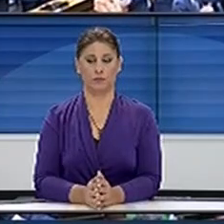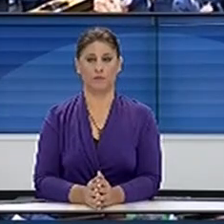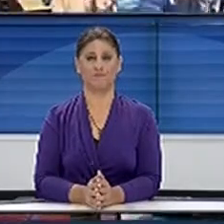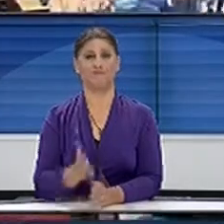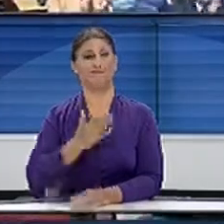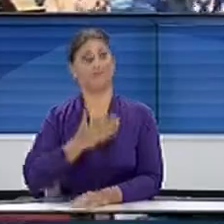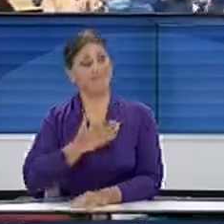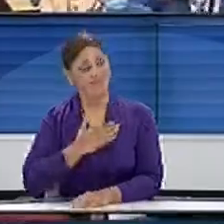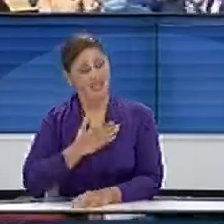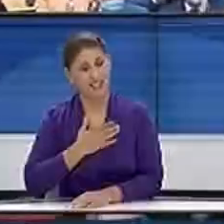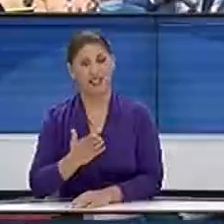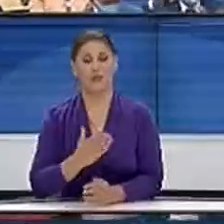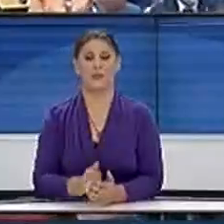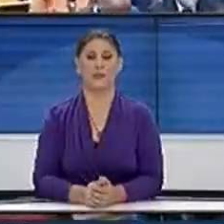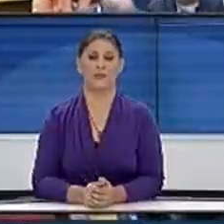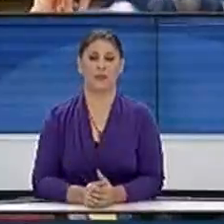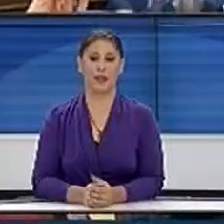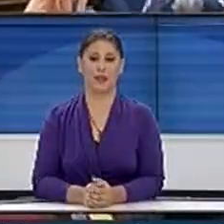Σας ευχαριστώ.